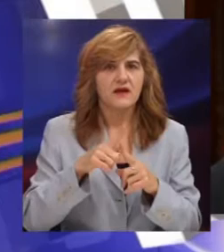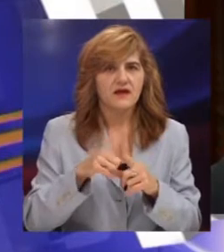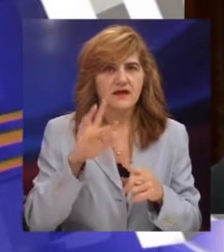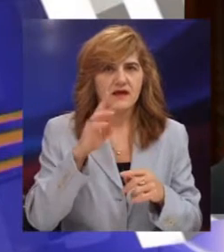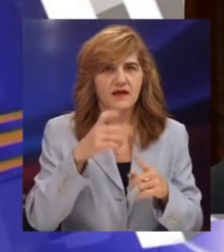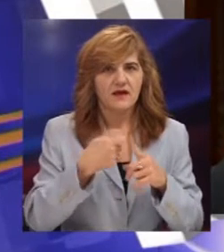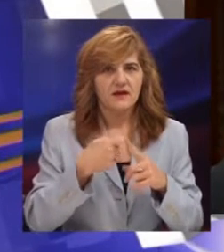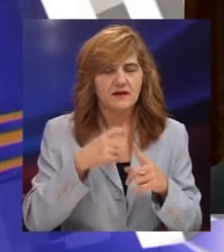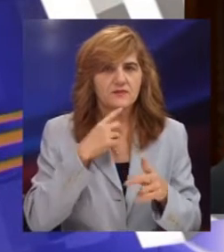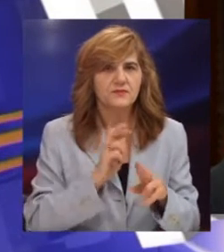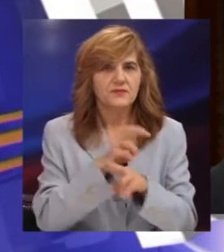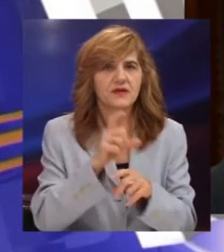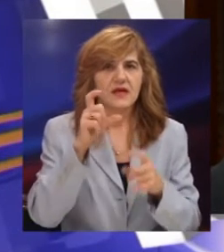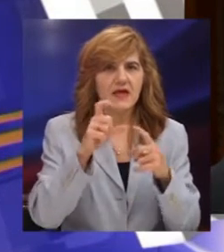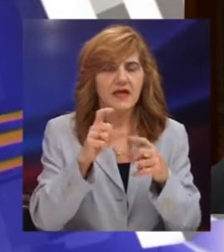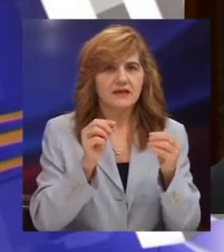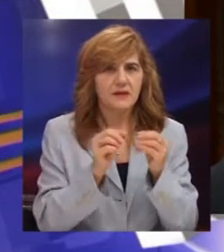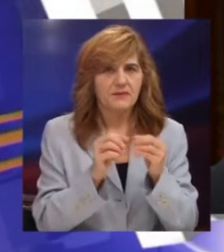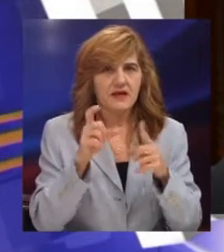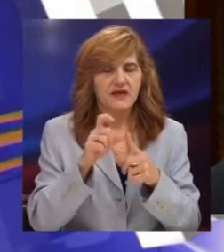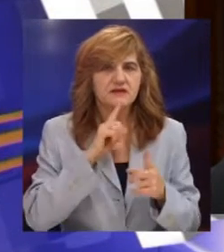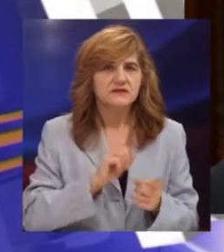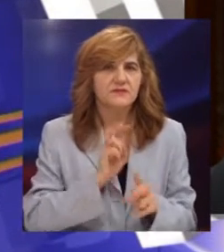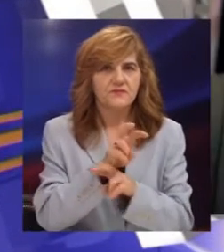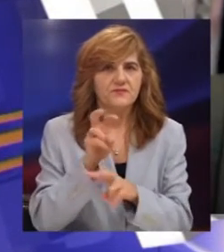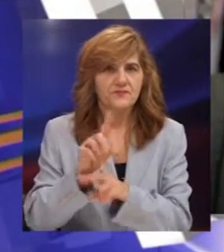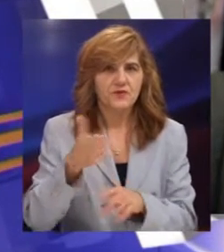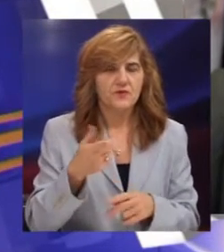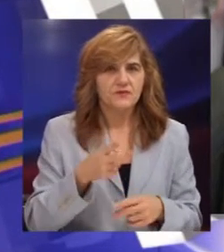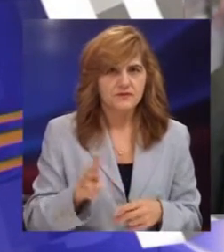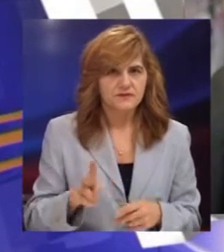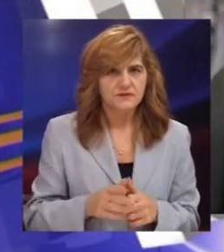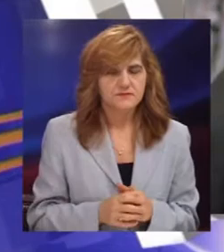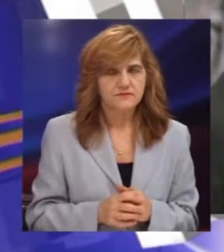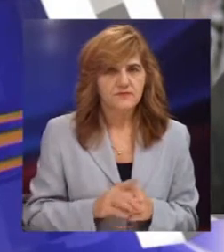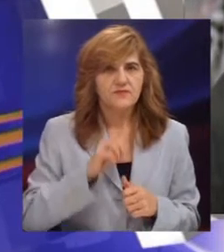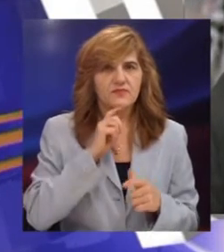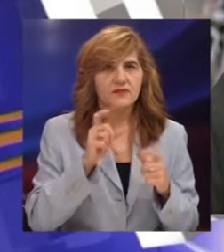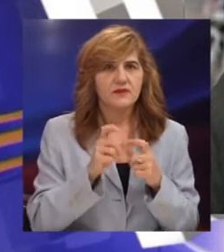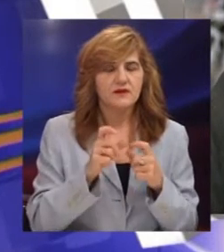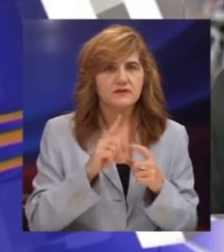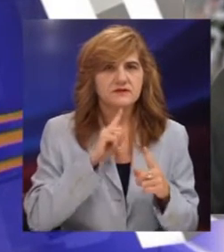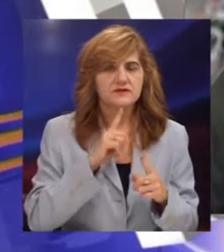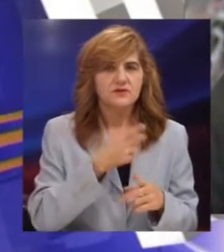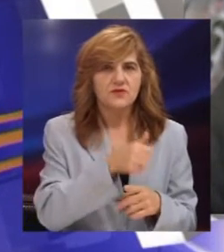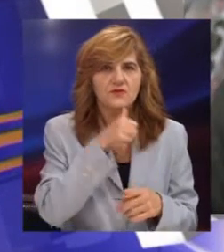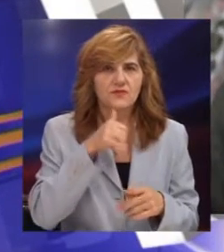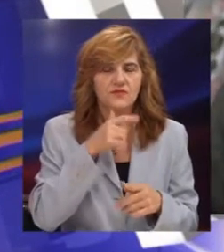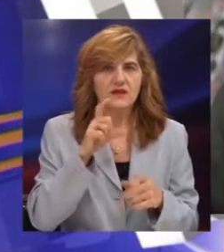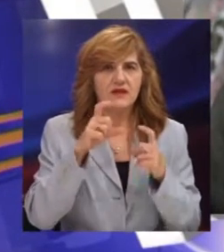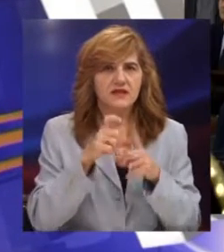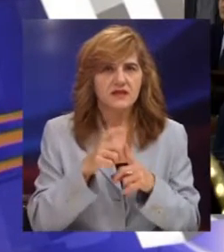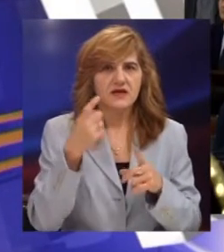put od DS-a preko SPS-a do Pokreta za preokret, kao i Sinišom Skenderovićem, koji je iz